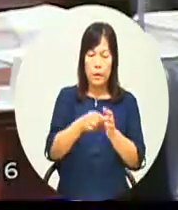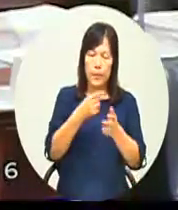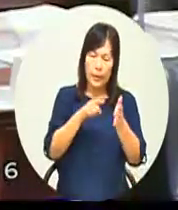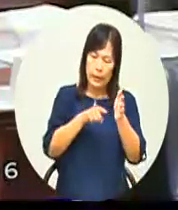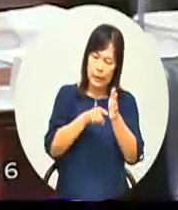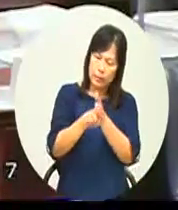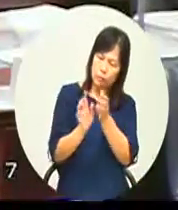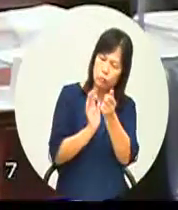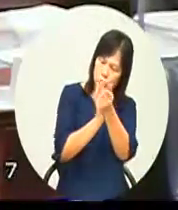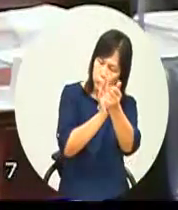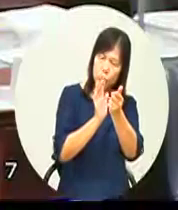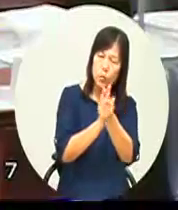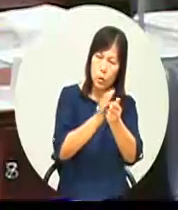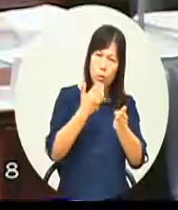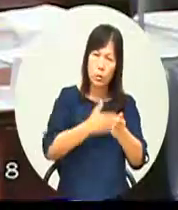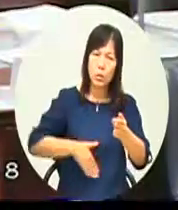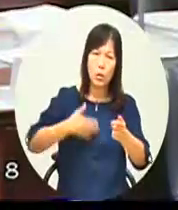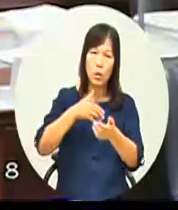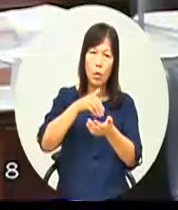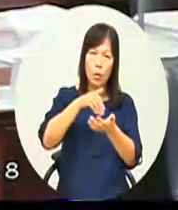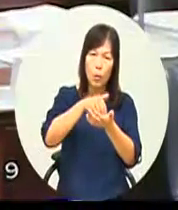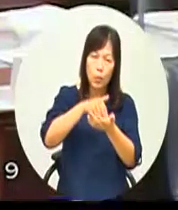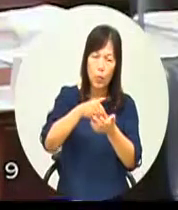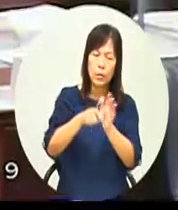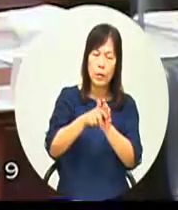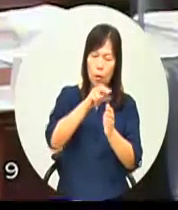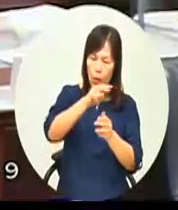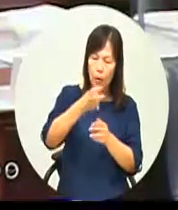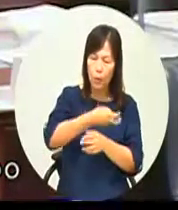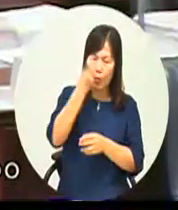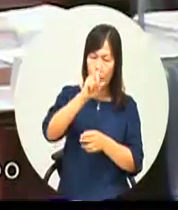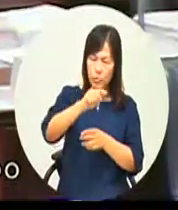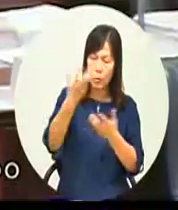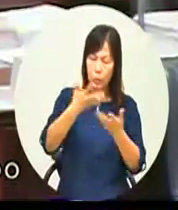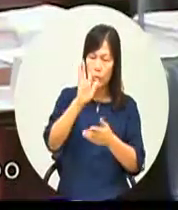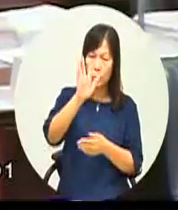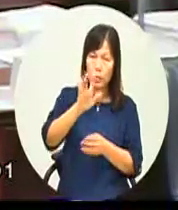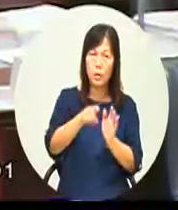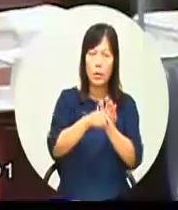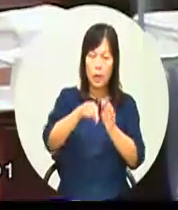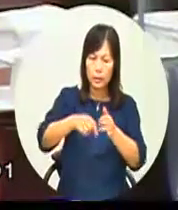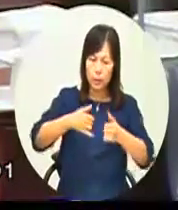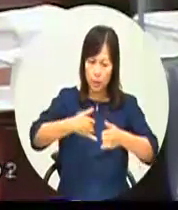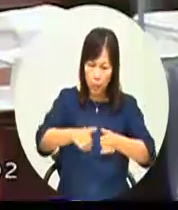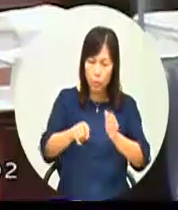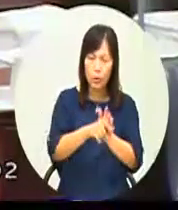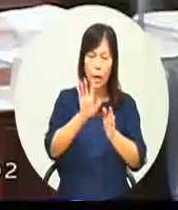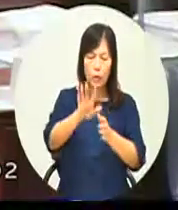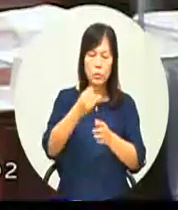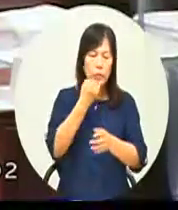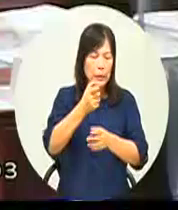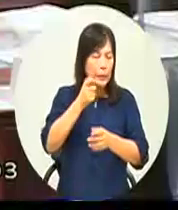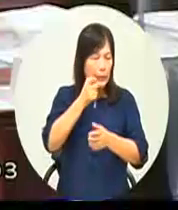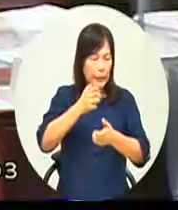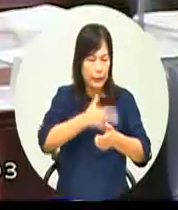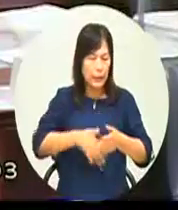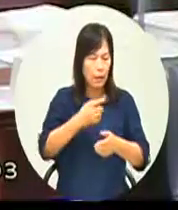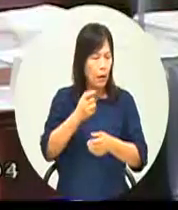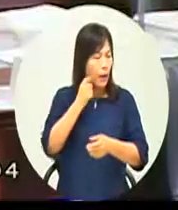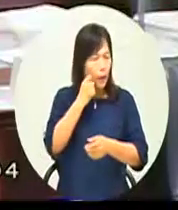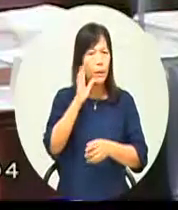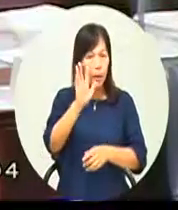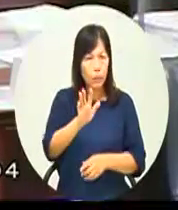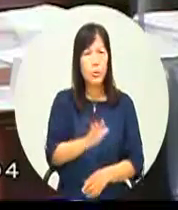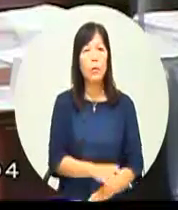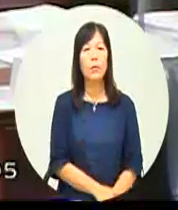的推动的软体服务里面，其实我们还是发现了一个问题，说这条线很多的硬体建设我们还是跨不过去。